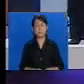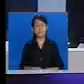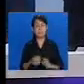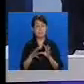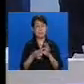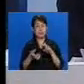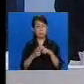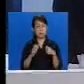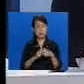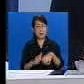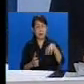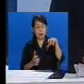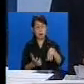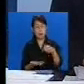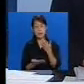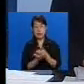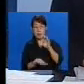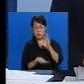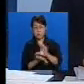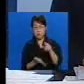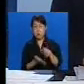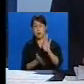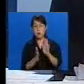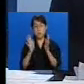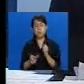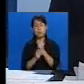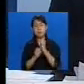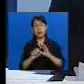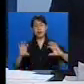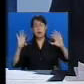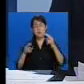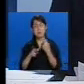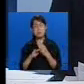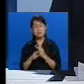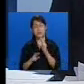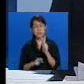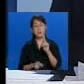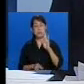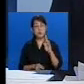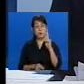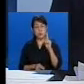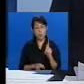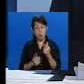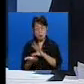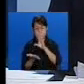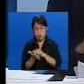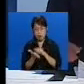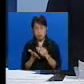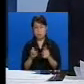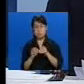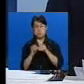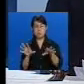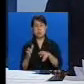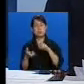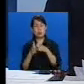ญหาการดำเนินกองทุนบำเหน็จบำนาญข้าราชการหรือกบขไปลงทุนนะครับและทางปปท.ออกมาให้ข้อมูลว่าเป็นความบกพร่องของทางเล